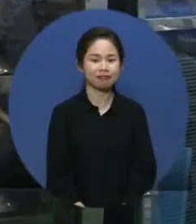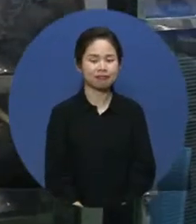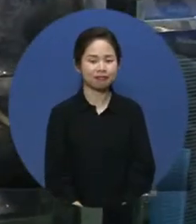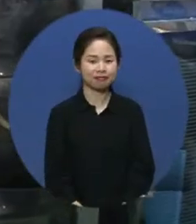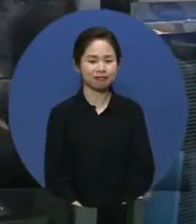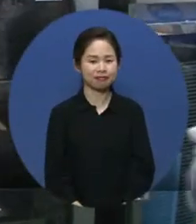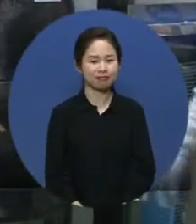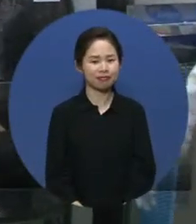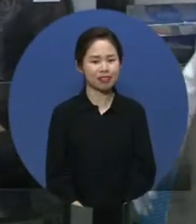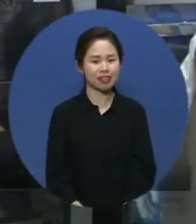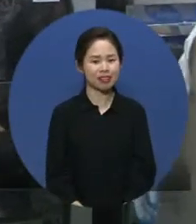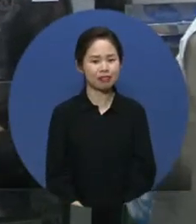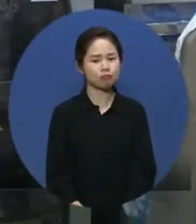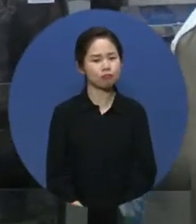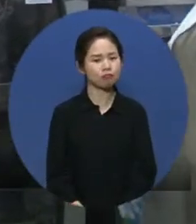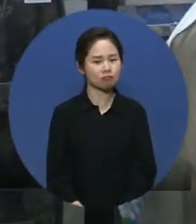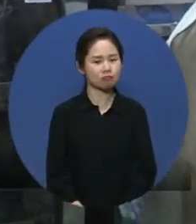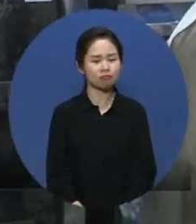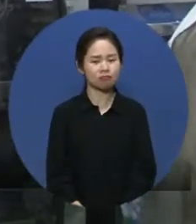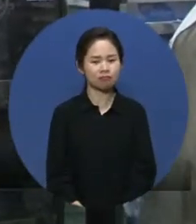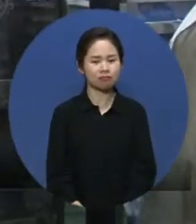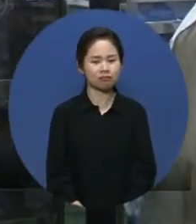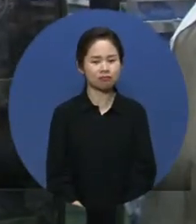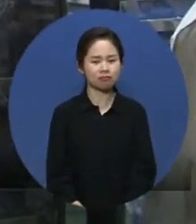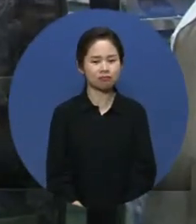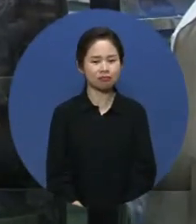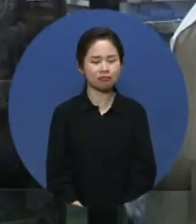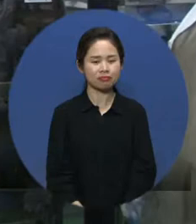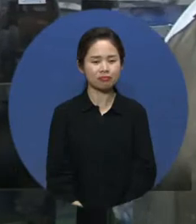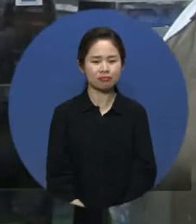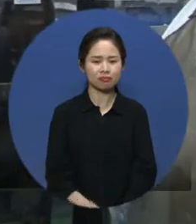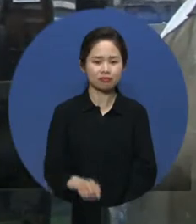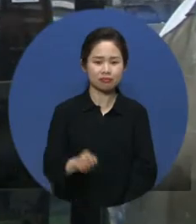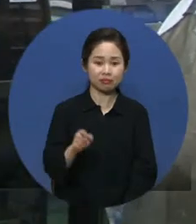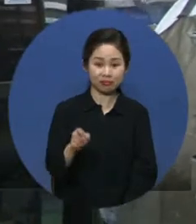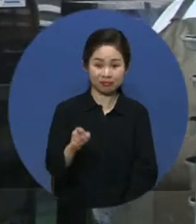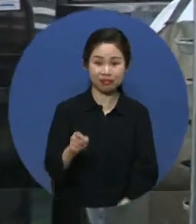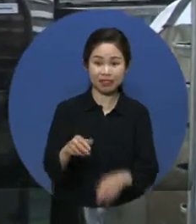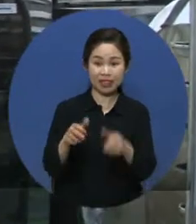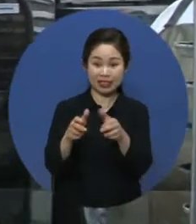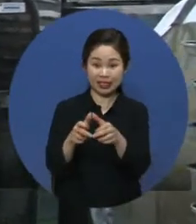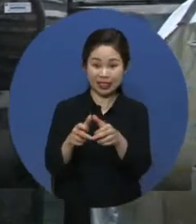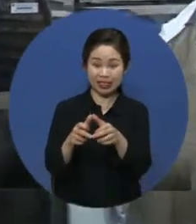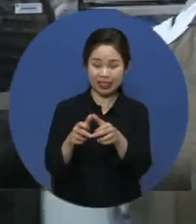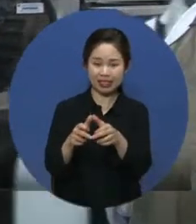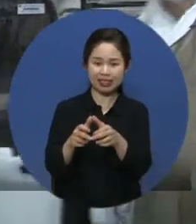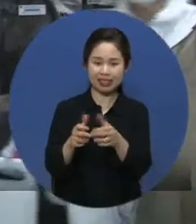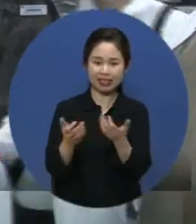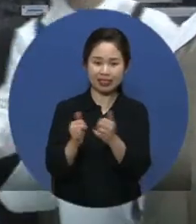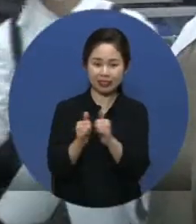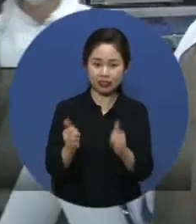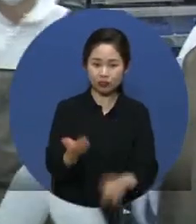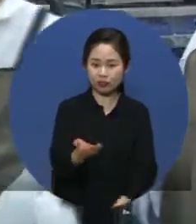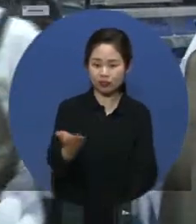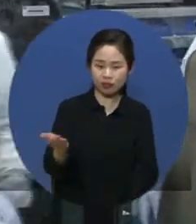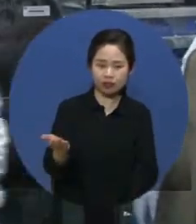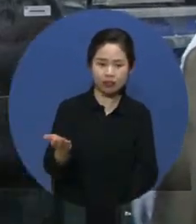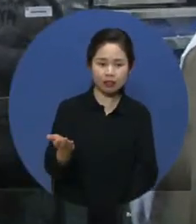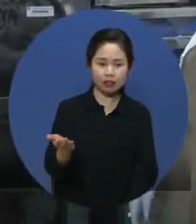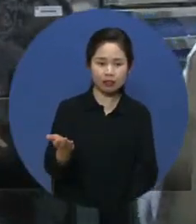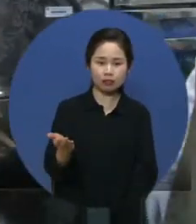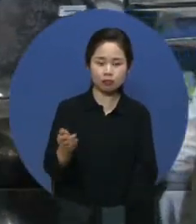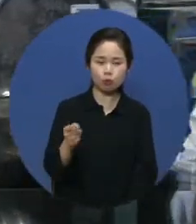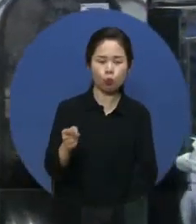같이 일하는 일단은 이 친구들이 어디서든 일할 수 있는